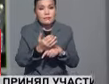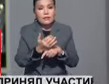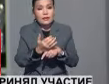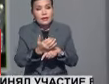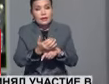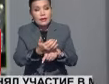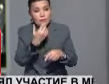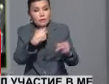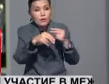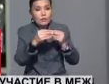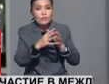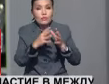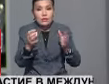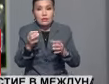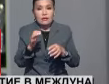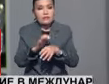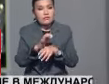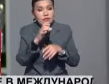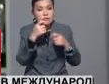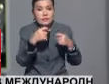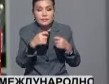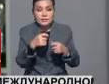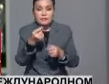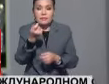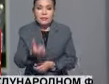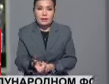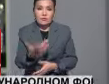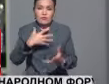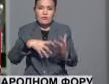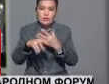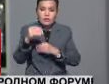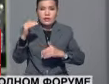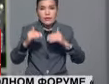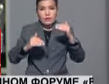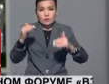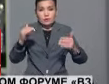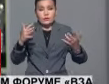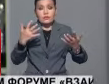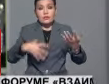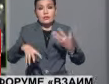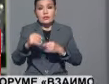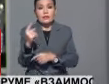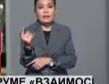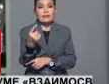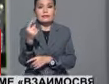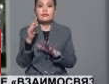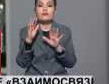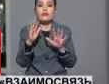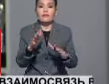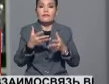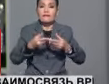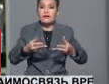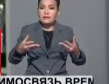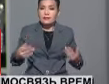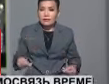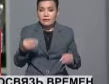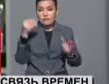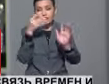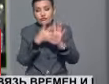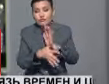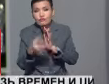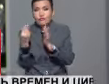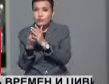импорт. Поступление валюты, инвестиции все на уровне. Единственные вот весенние затраты